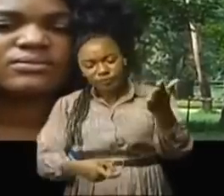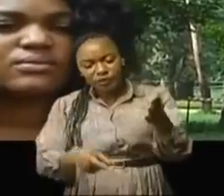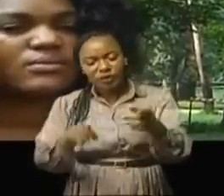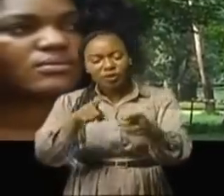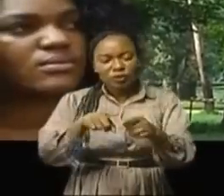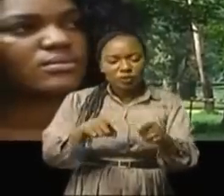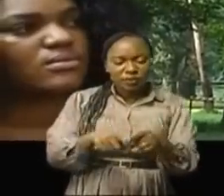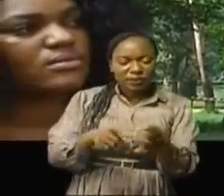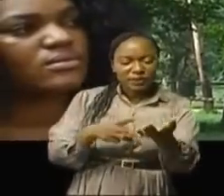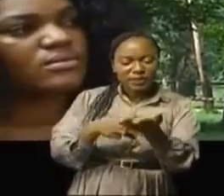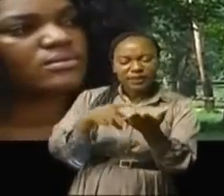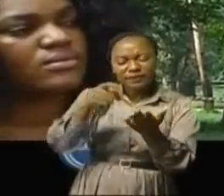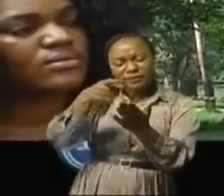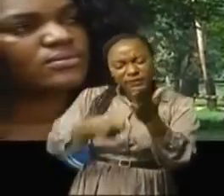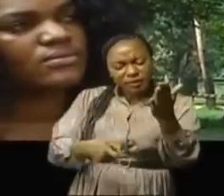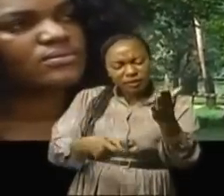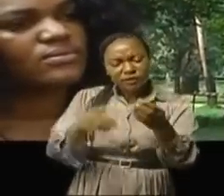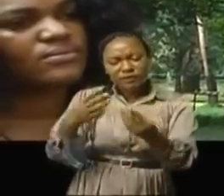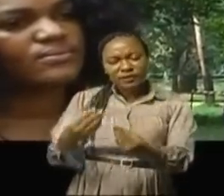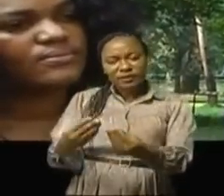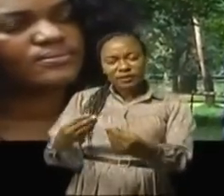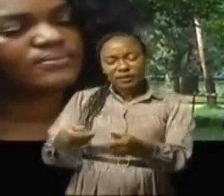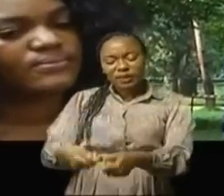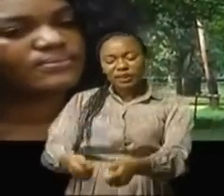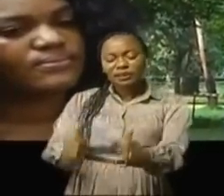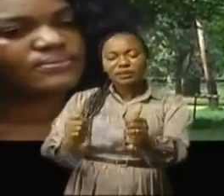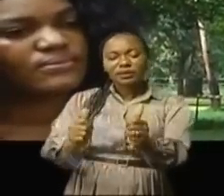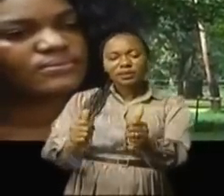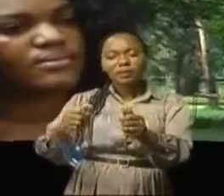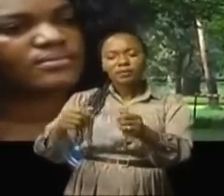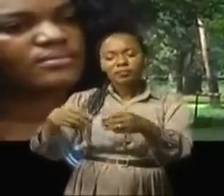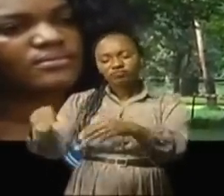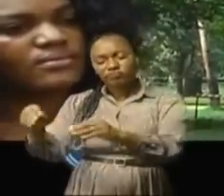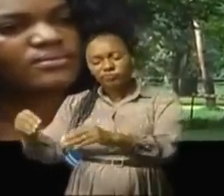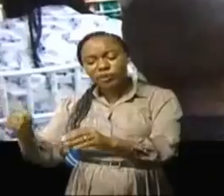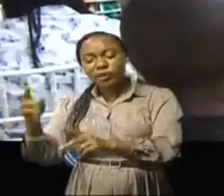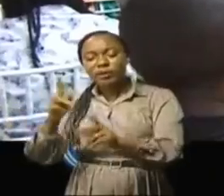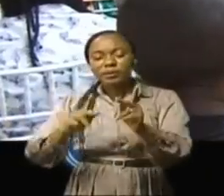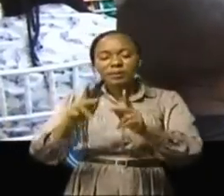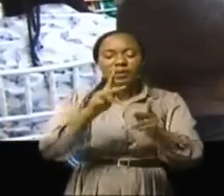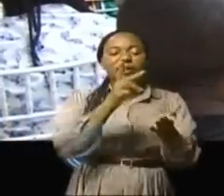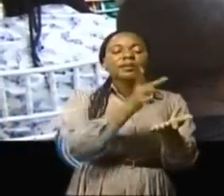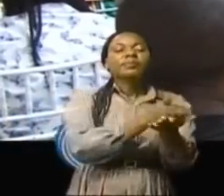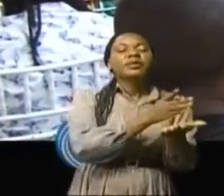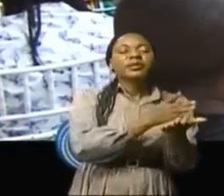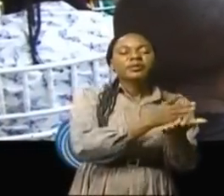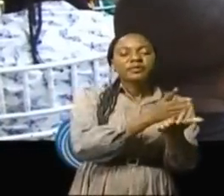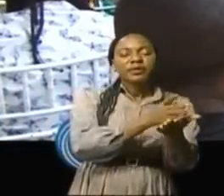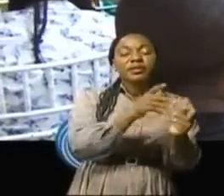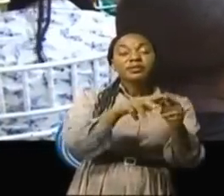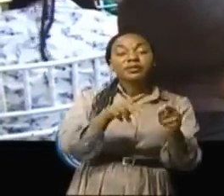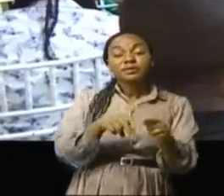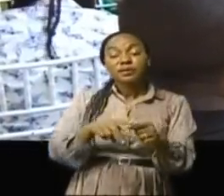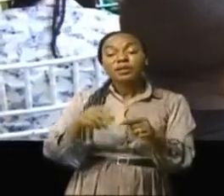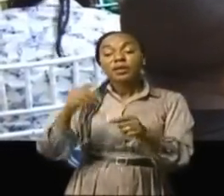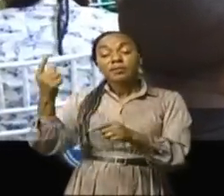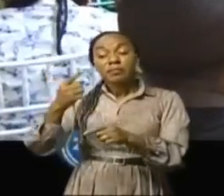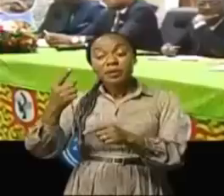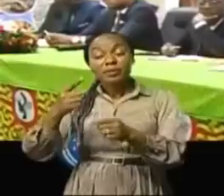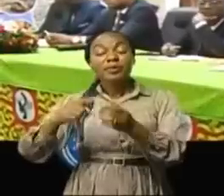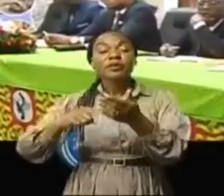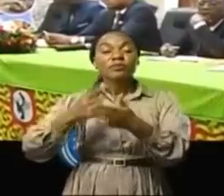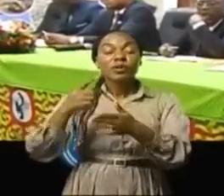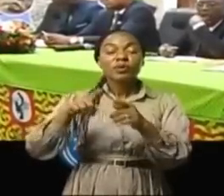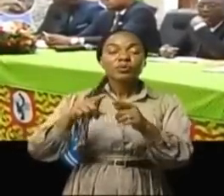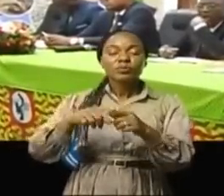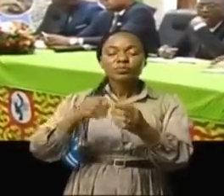préférentiels et des facilités d'accès à des marchés publics et privés. Cette première édition, qui est une innovation, vise